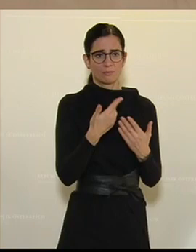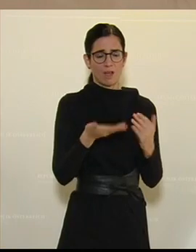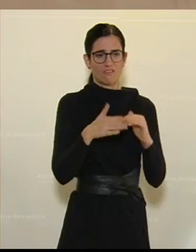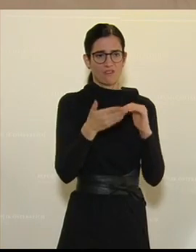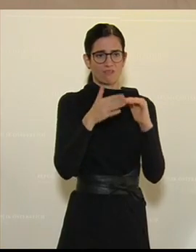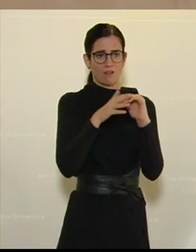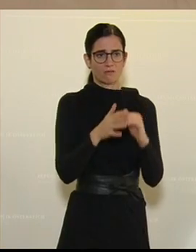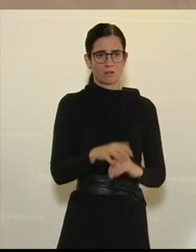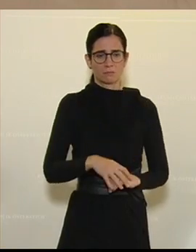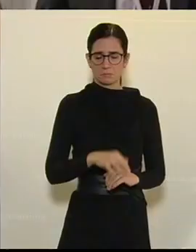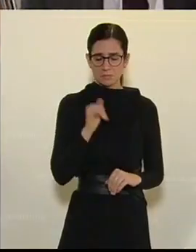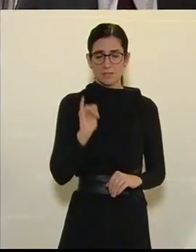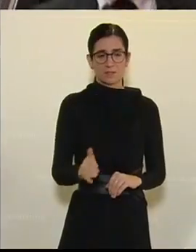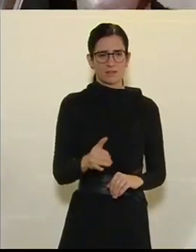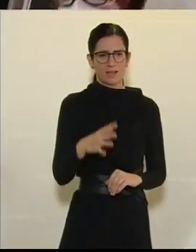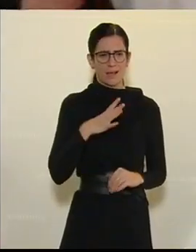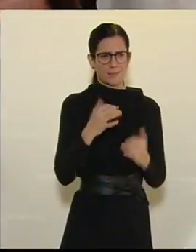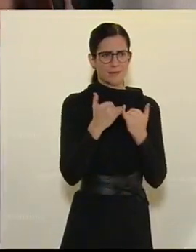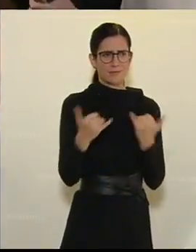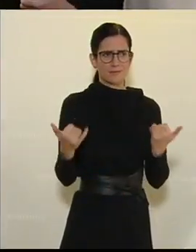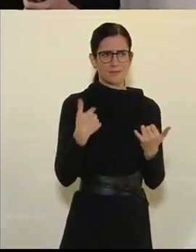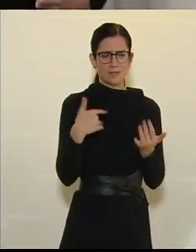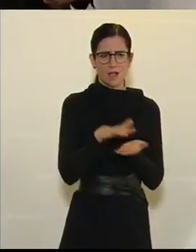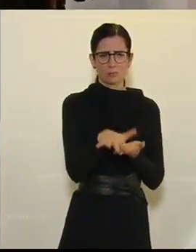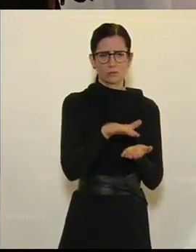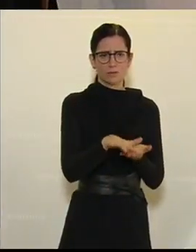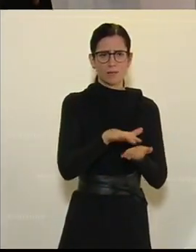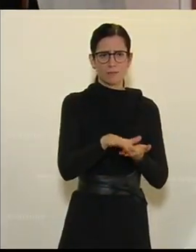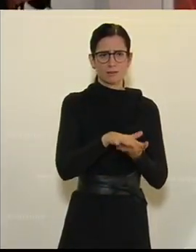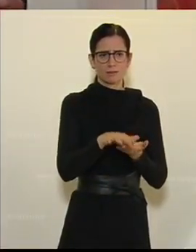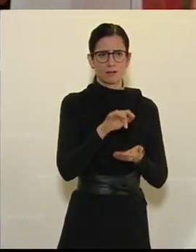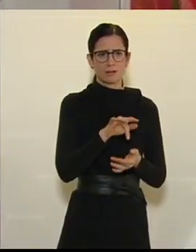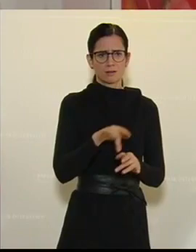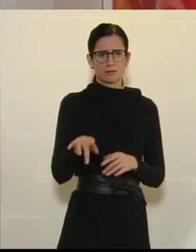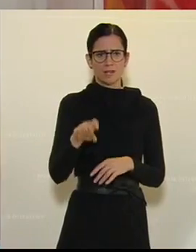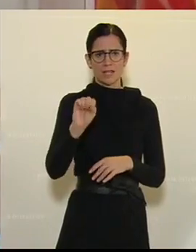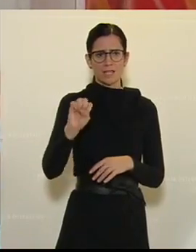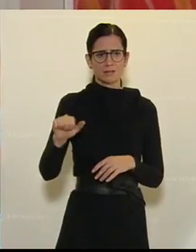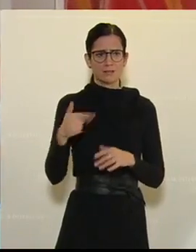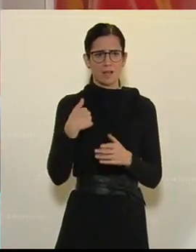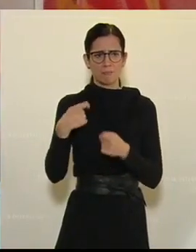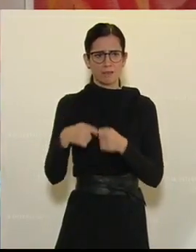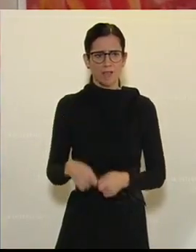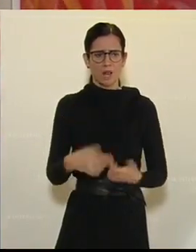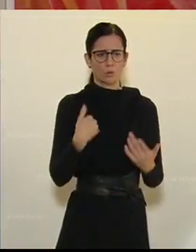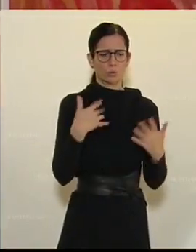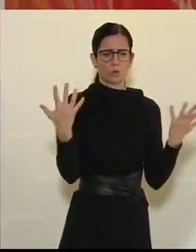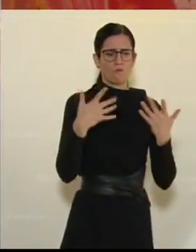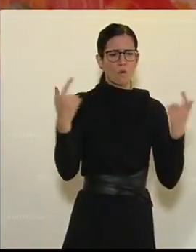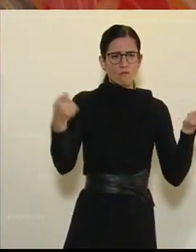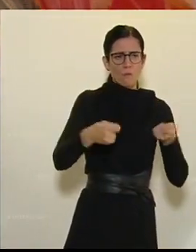bestreiten, dass das Geld mehr geworden ist. Aber wie geben wir unser Geld aus, außer an der ESA-Beteiligung? Wo fördern